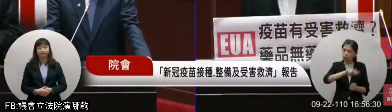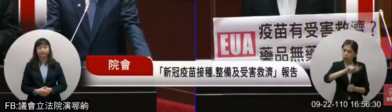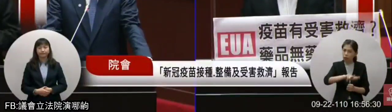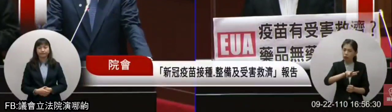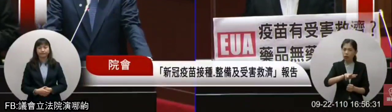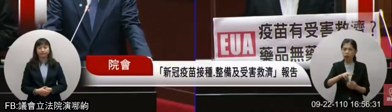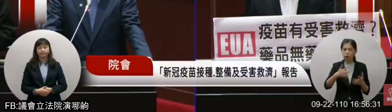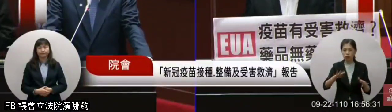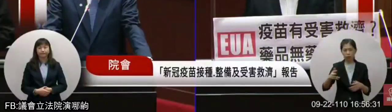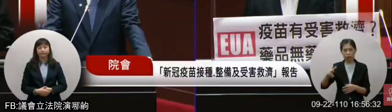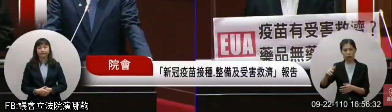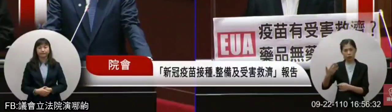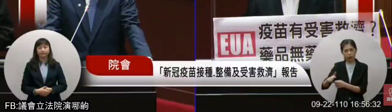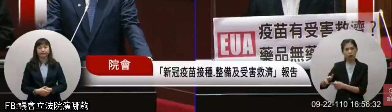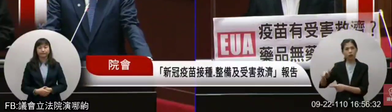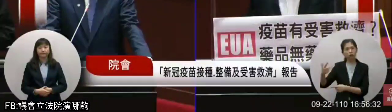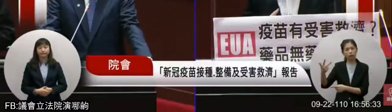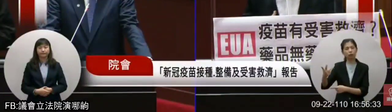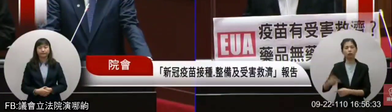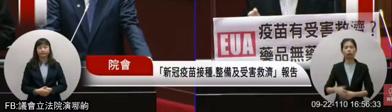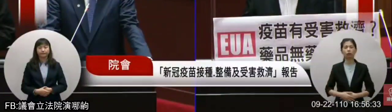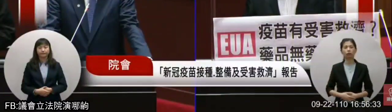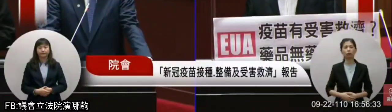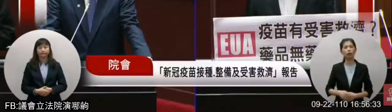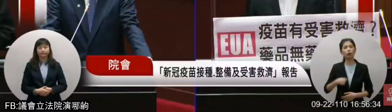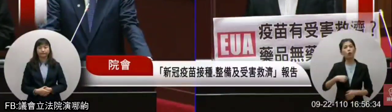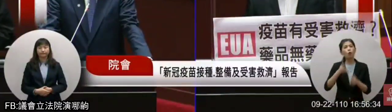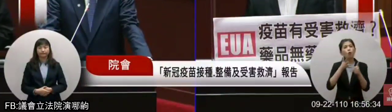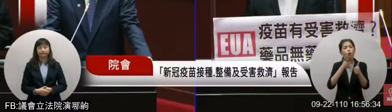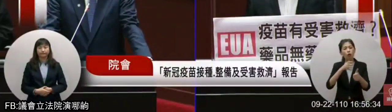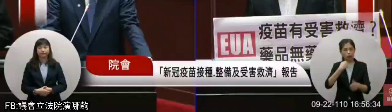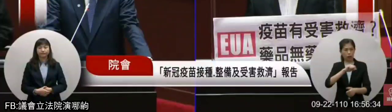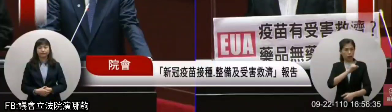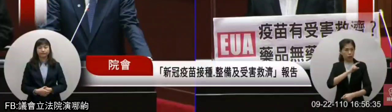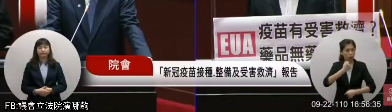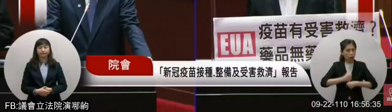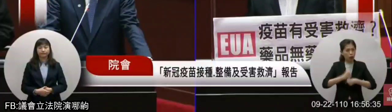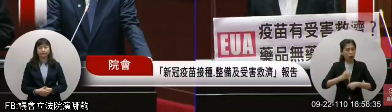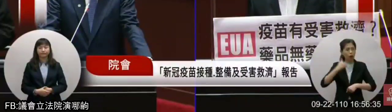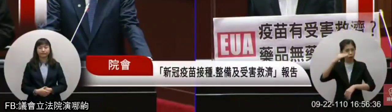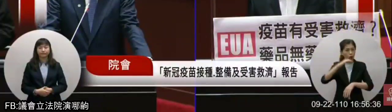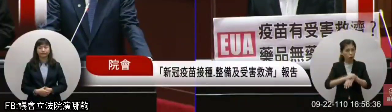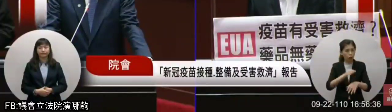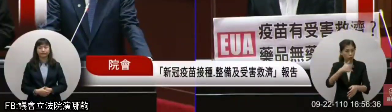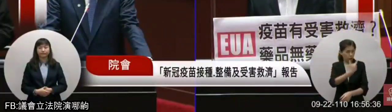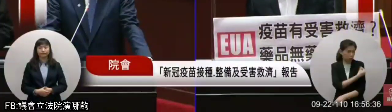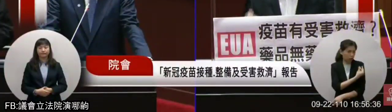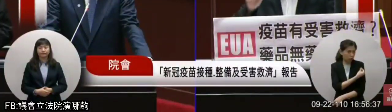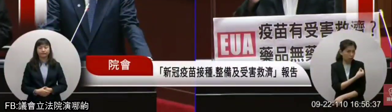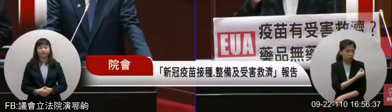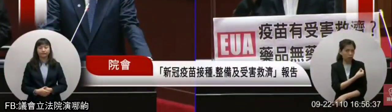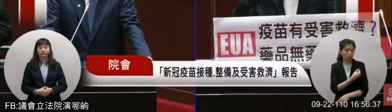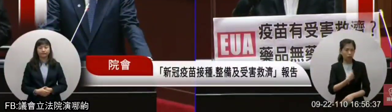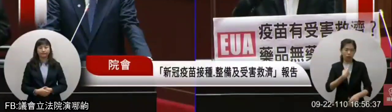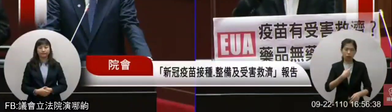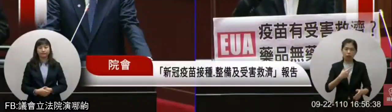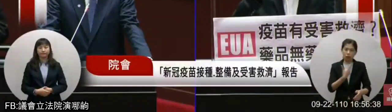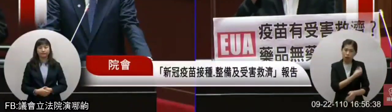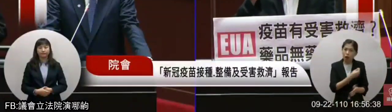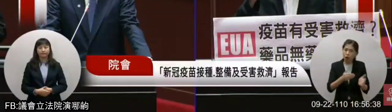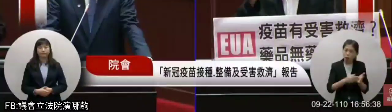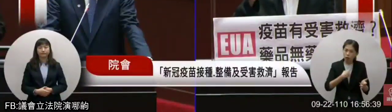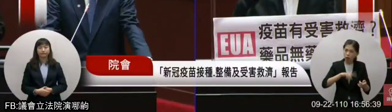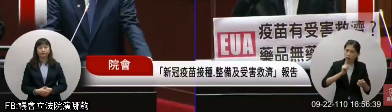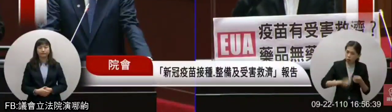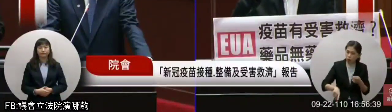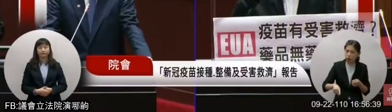的这个死亡啦。我想问一下，国产的高端疫苗不良事件含死亡的这个预防接